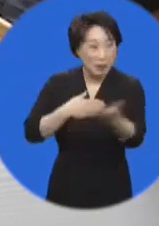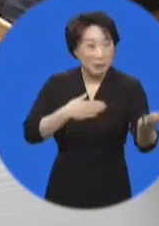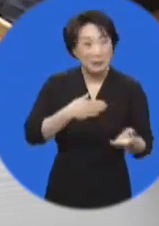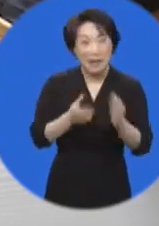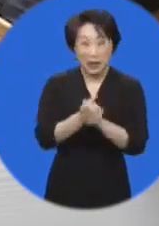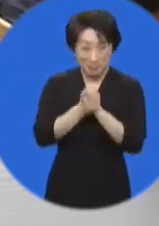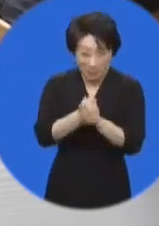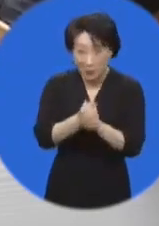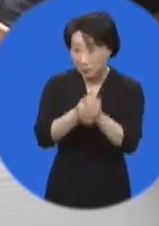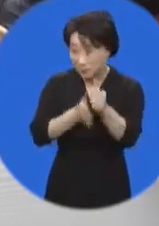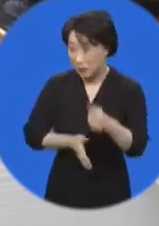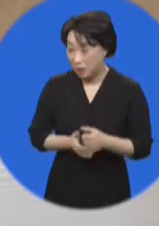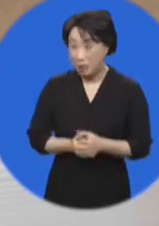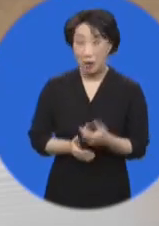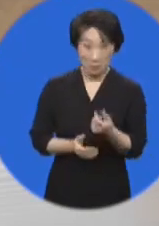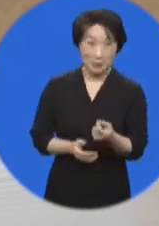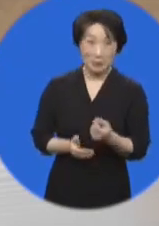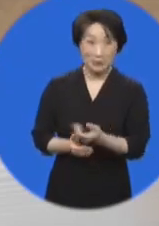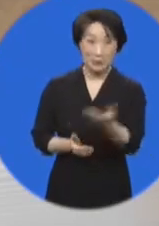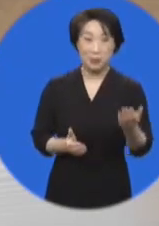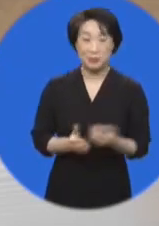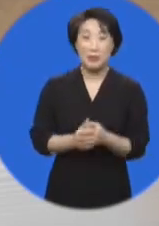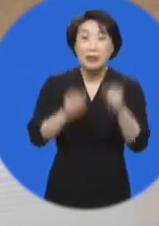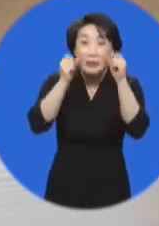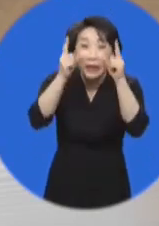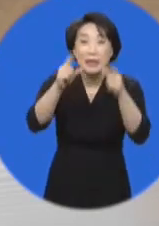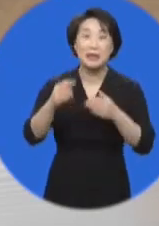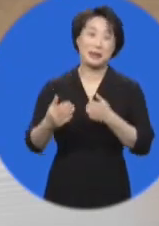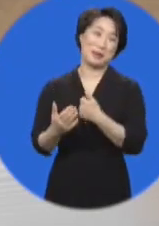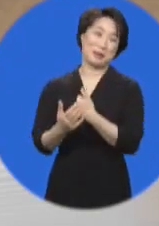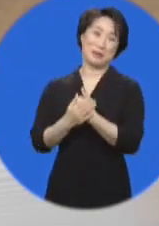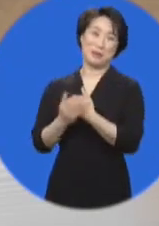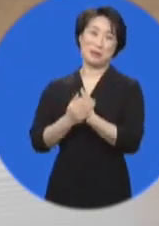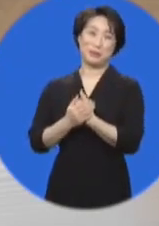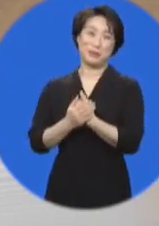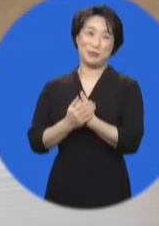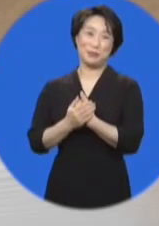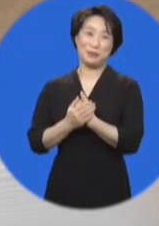아멘합시다. 이렇게 깨닫게 하시고